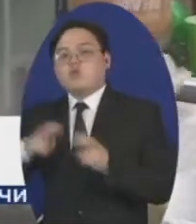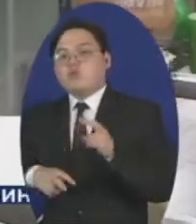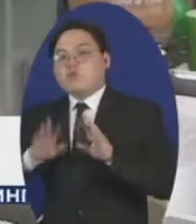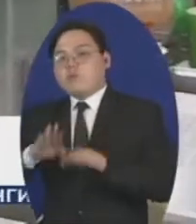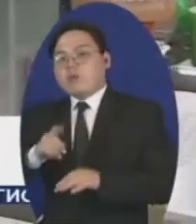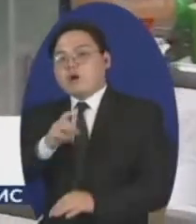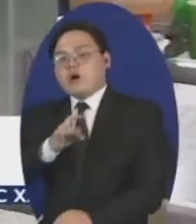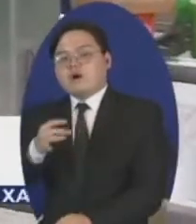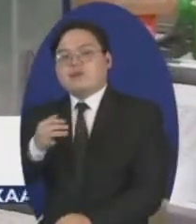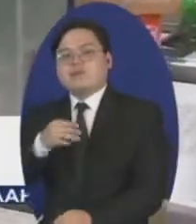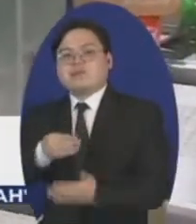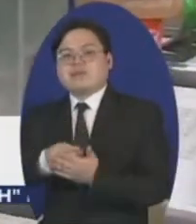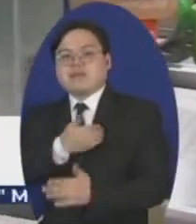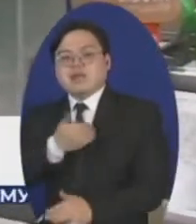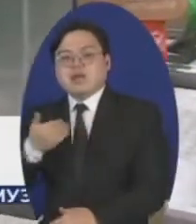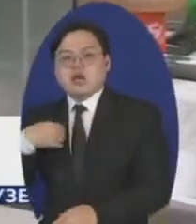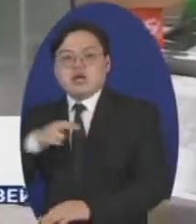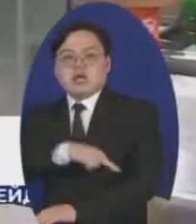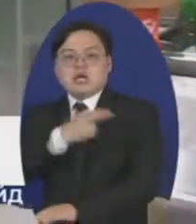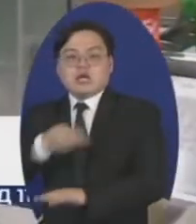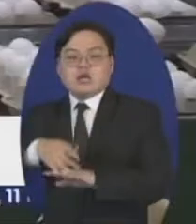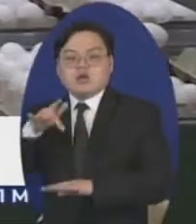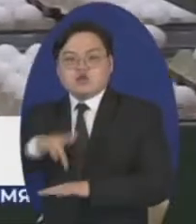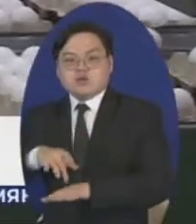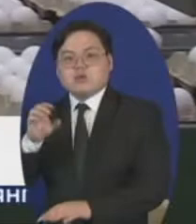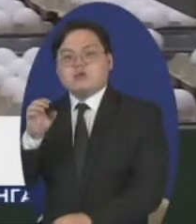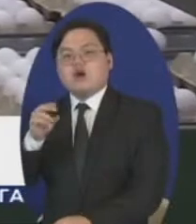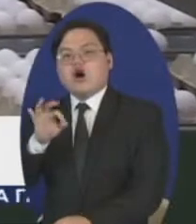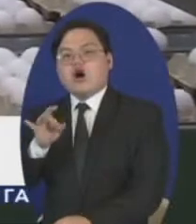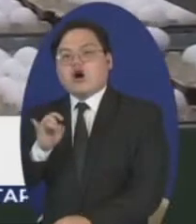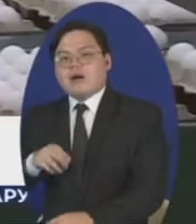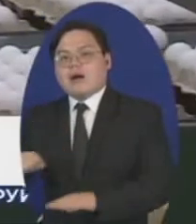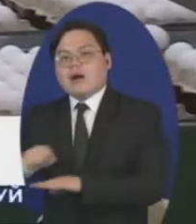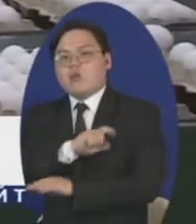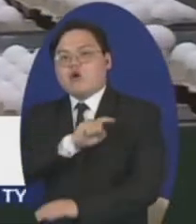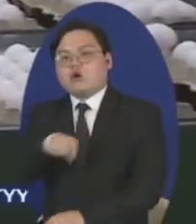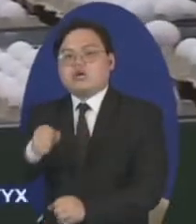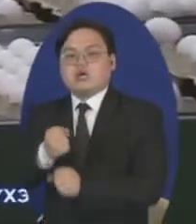бодлогын байнгын хорооны дарга гишүүд төв дахмуул орхон сэлэн амигт ажиллаж байна.